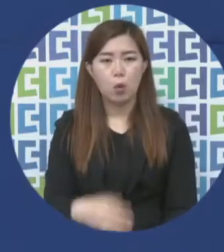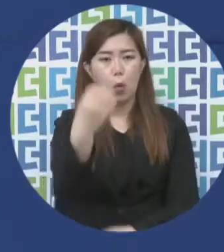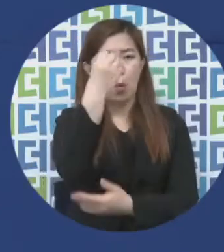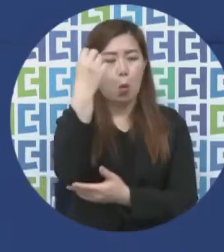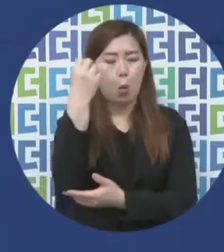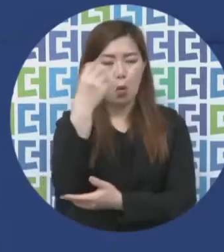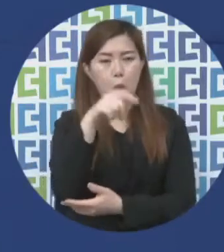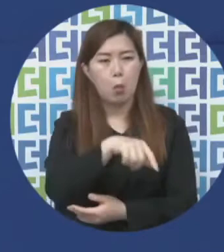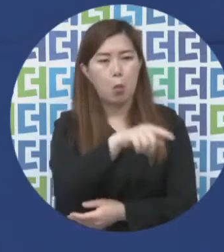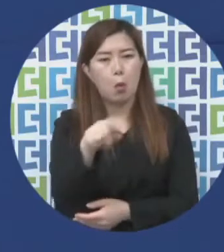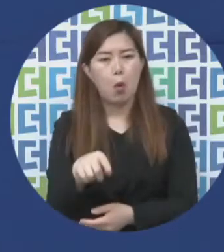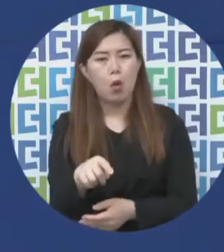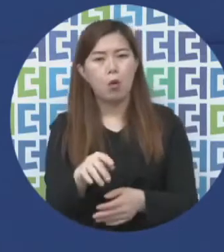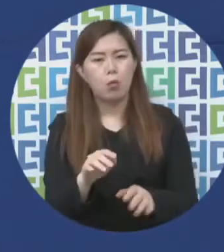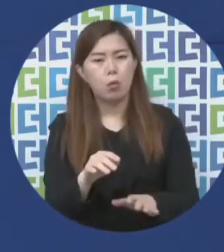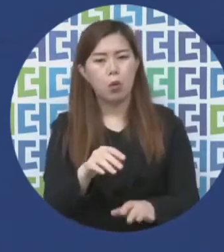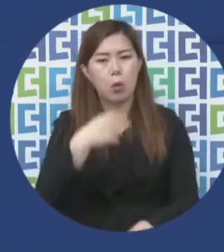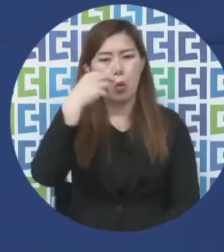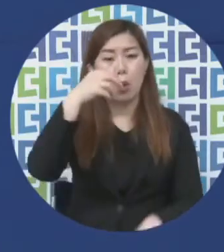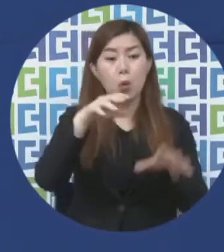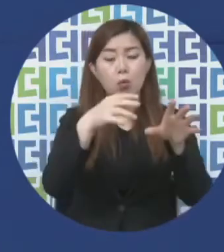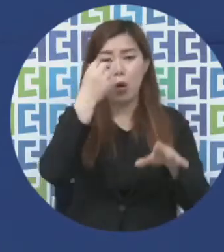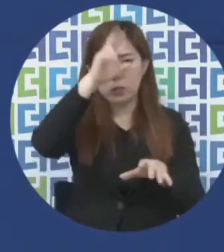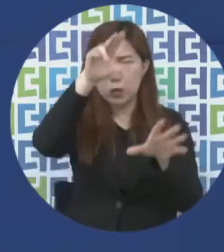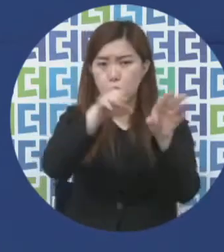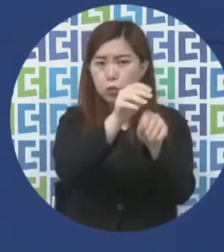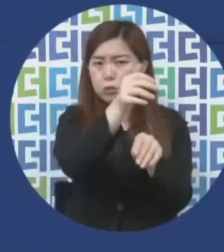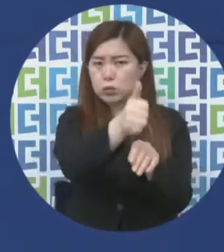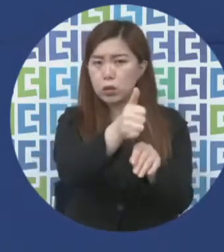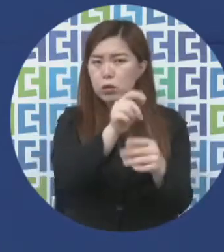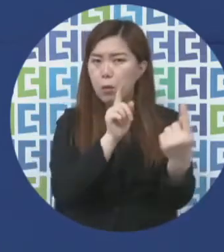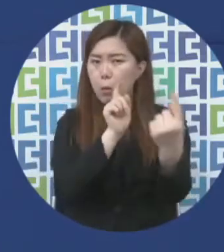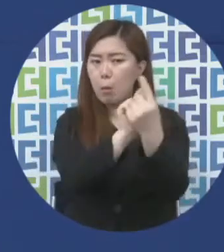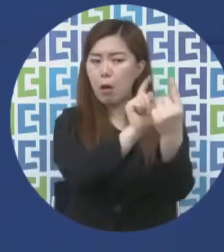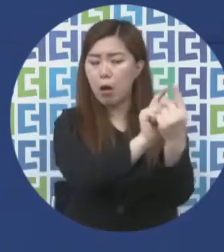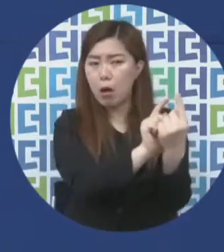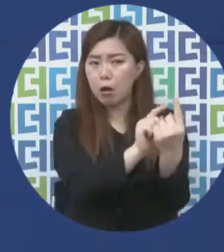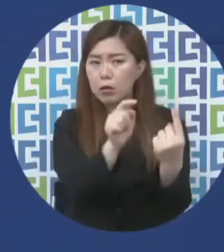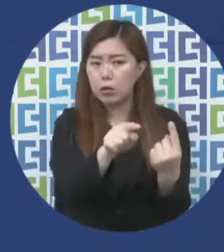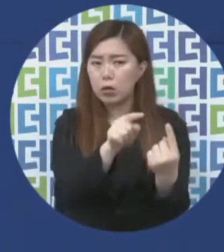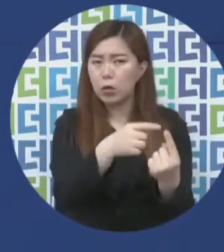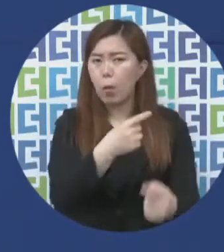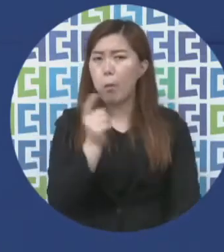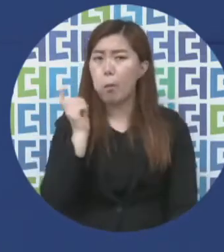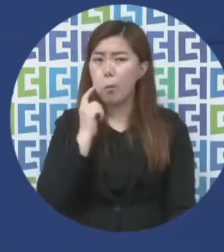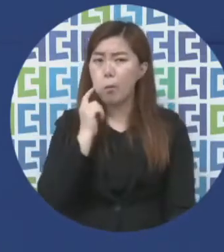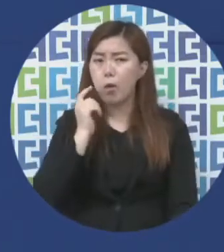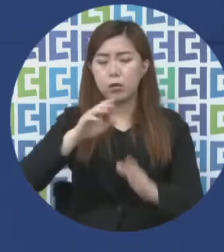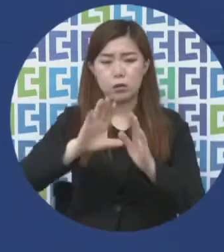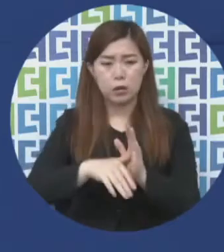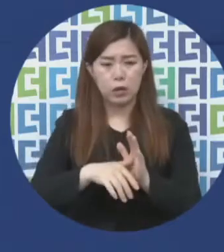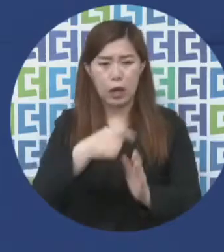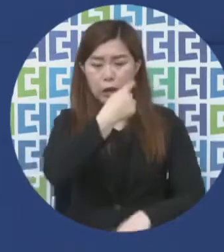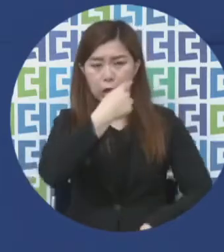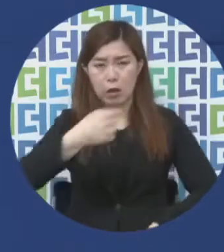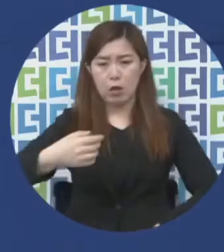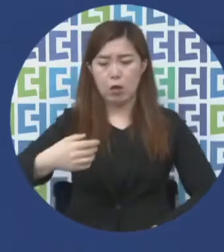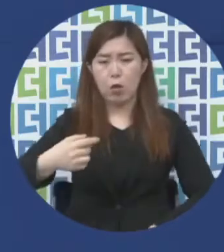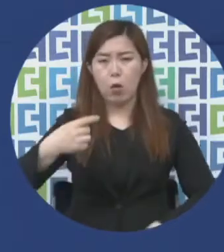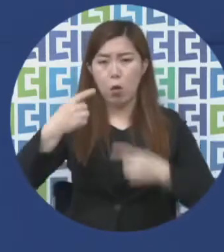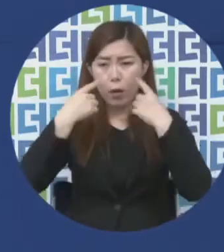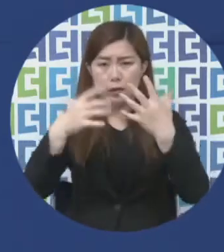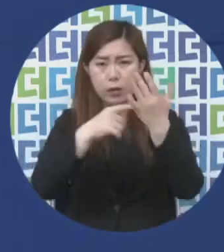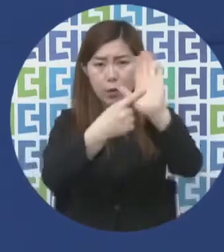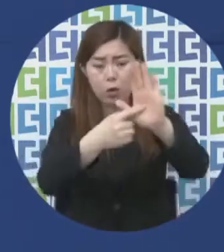역술인과 함께 만났다는 윤석열 총장. 그 보도가 오보이면 당당하게 밝혀야 합니다.